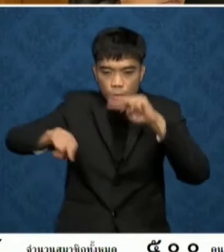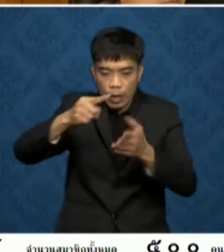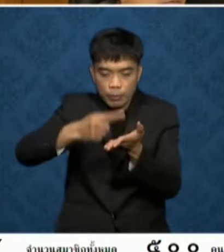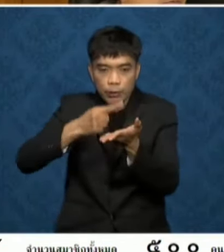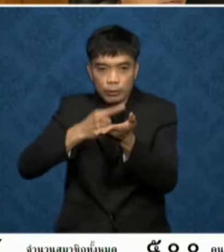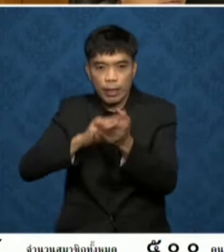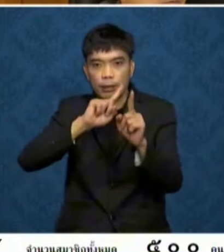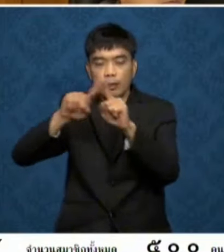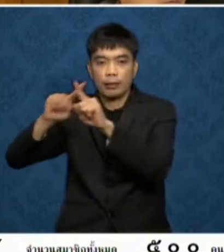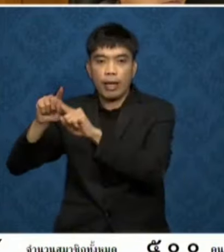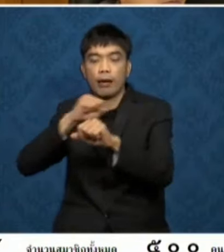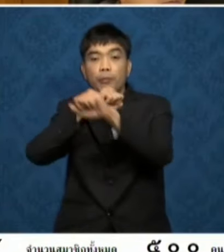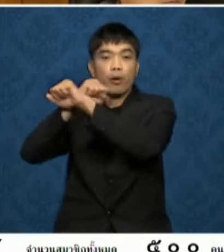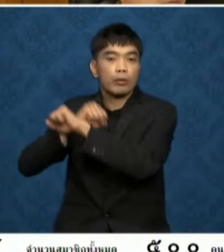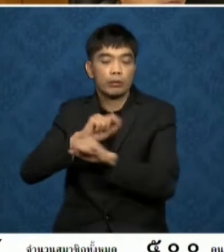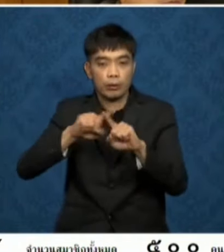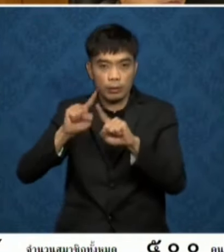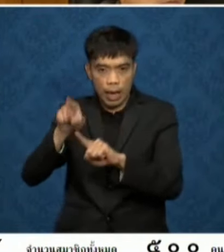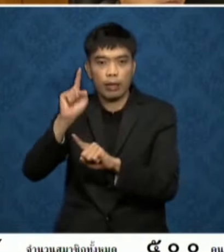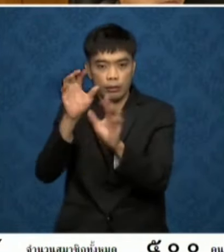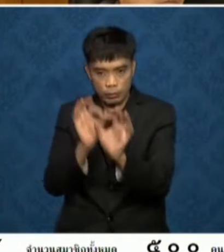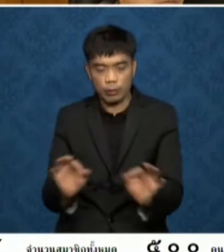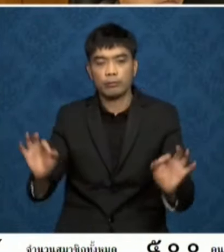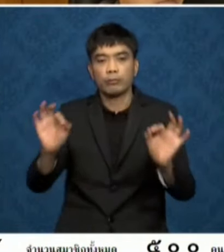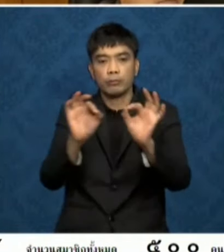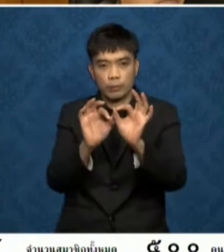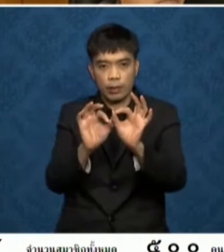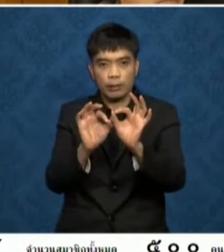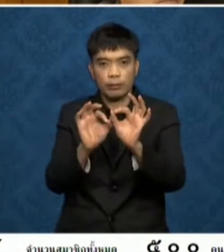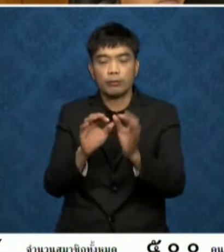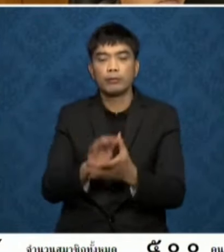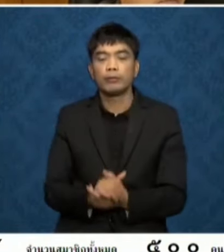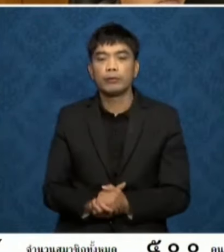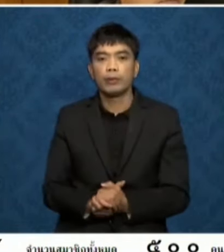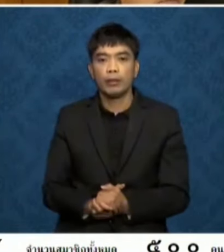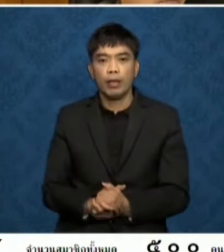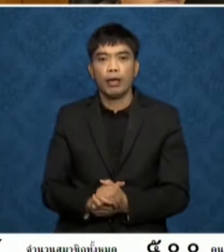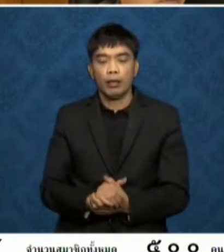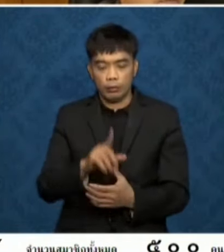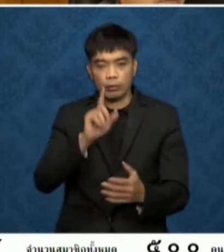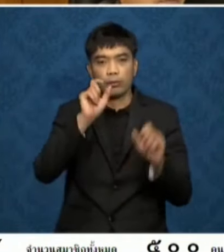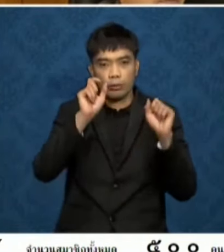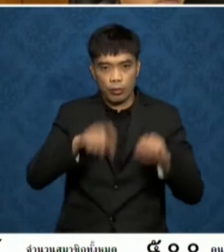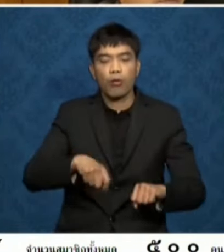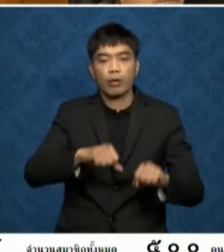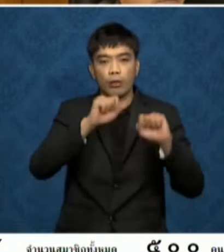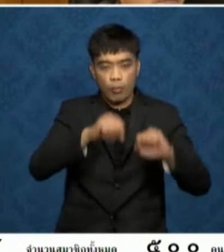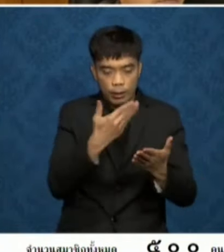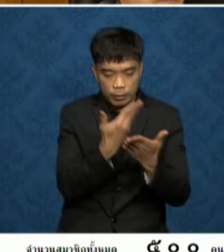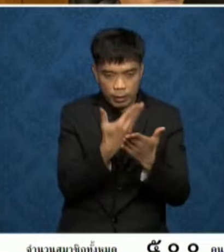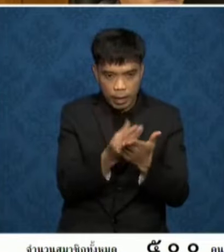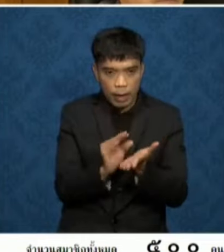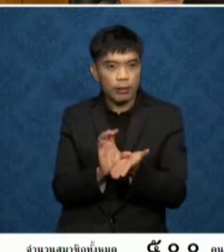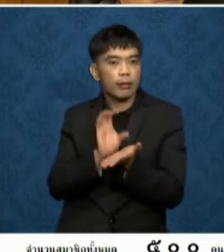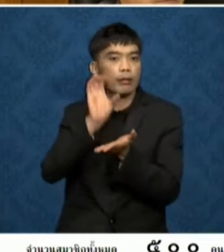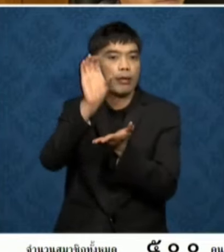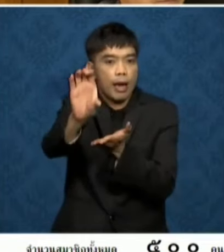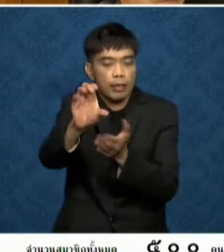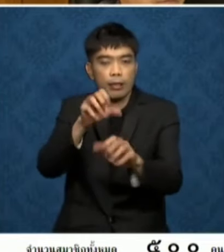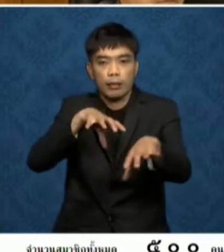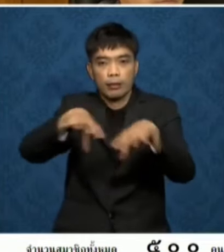เป็นเพราะฉะนั้นในส่วนนี้เราก็ต้องอนุมัติงบประมาณแล้วก็ต้องมีการเร่งดำเนินการ